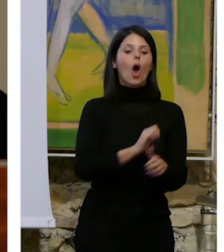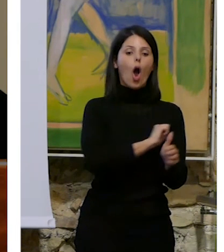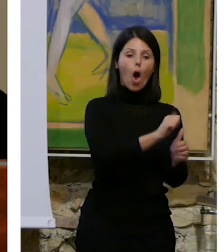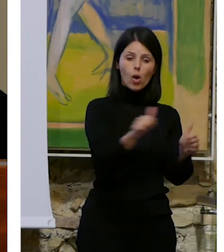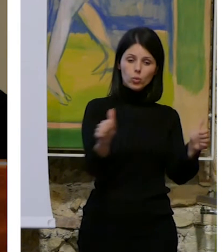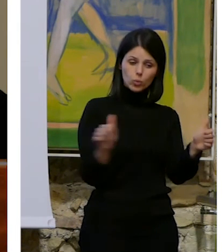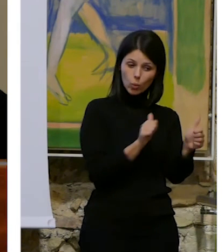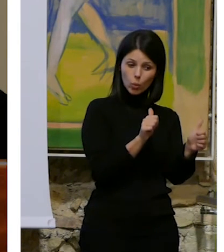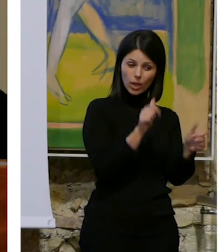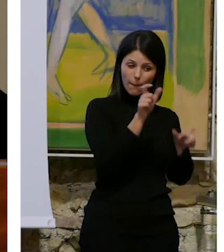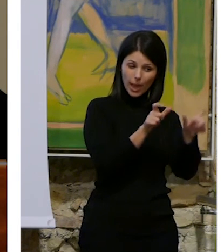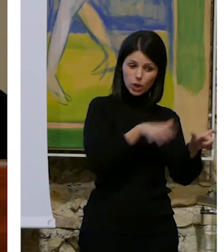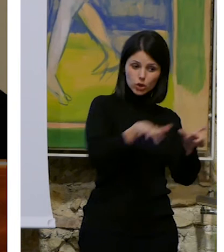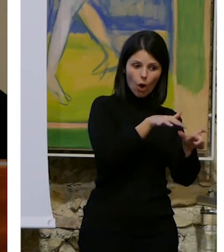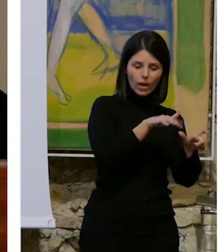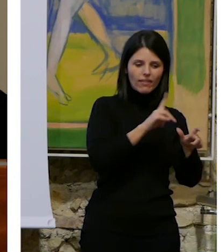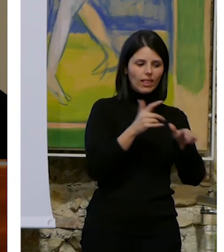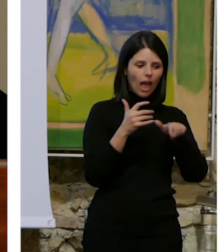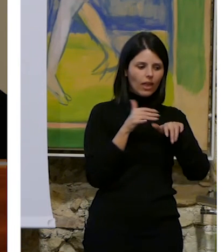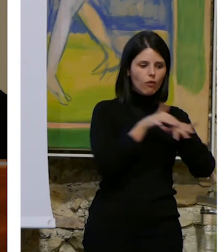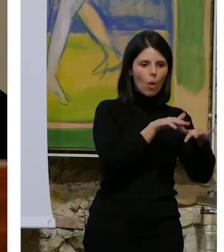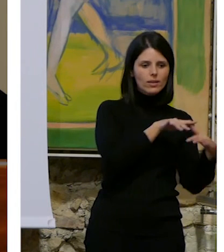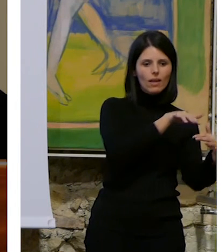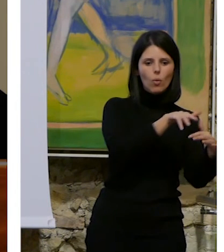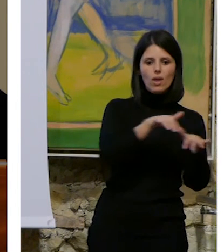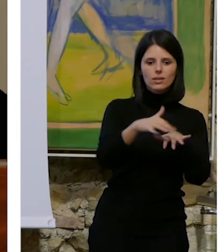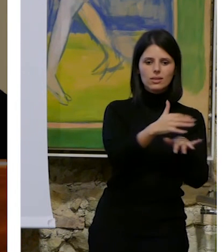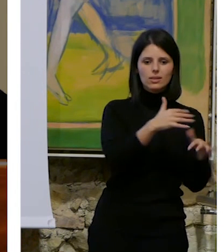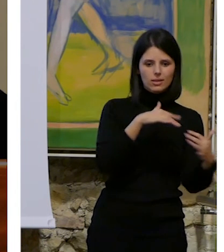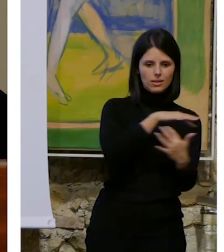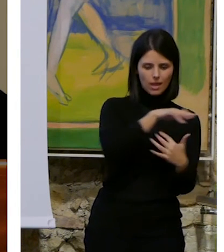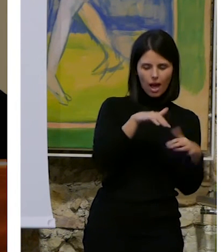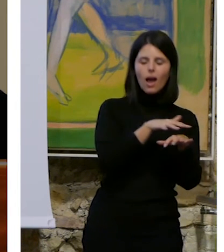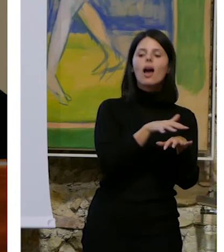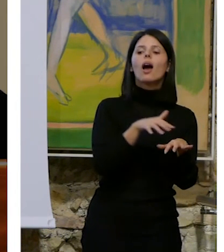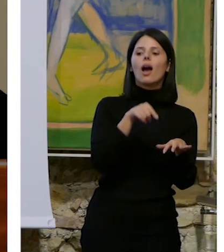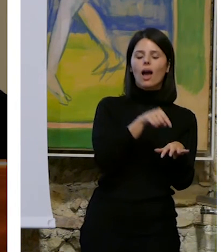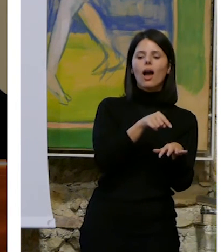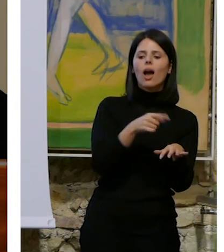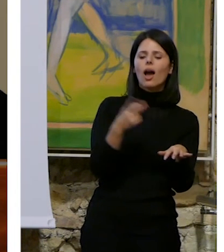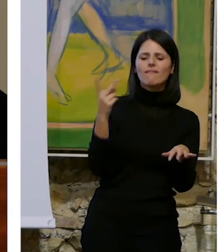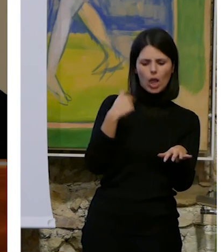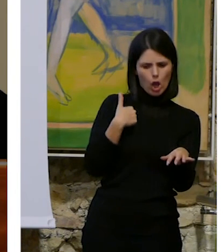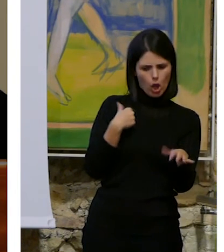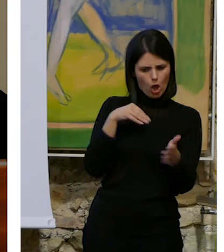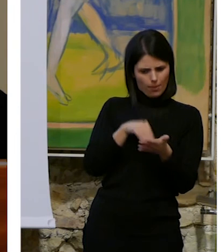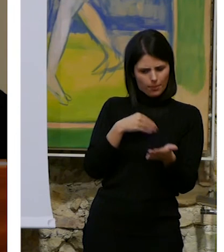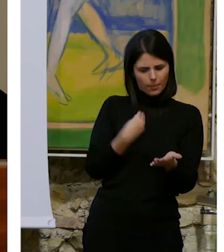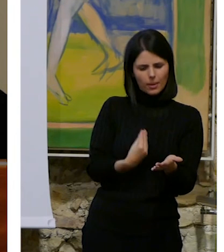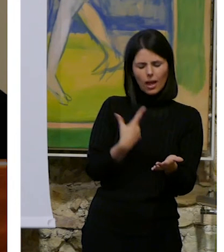queste persone influiva su delle altre e formavano un'opinione. Io ero lì in quanto ero molto